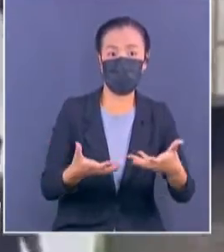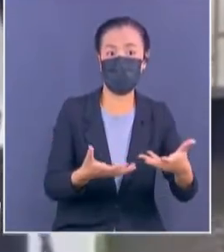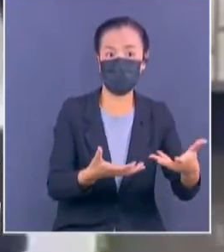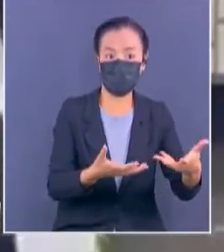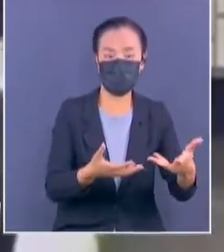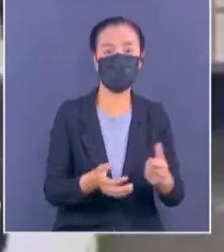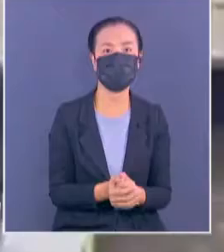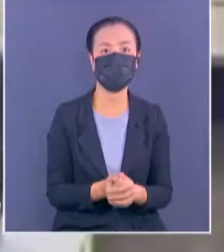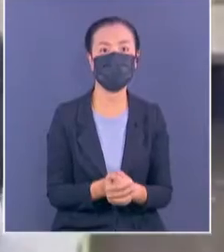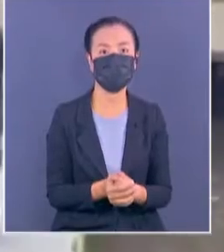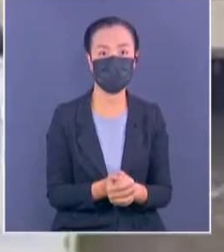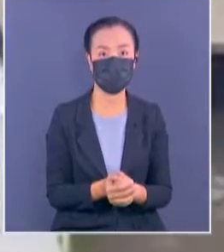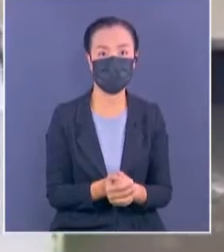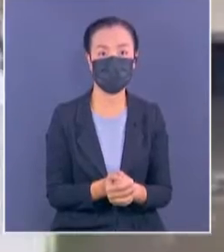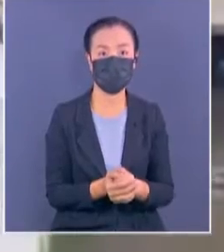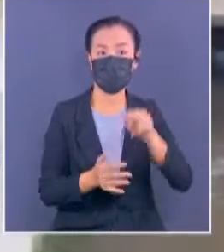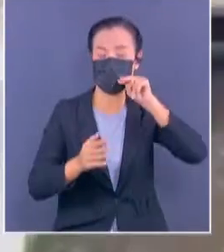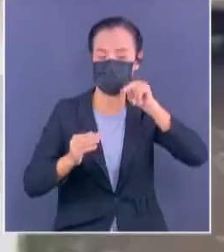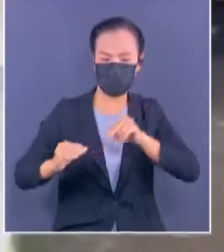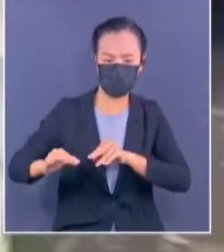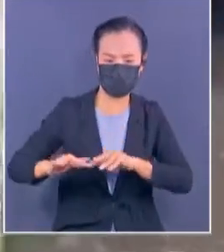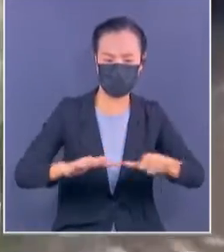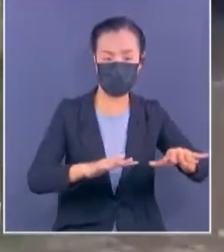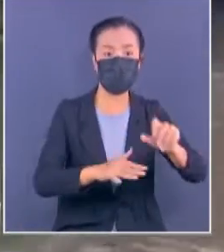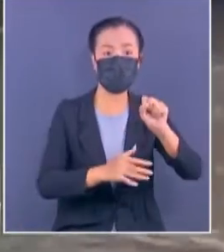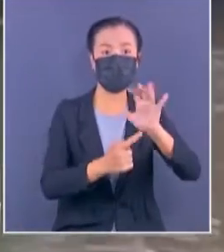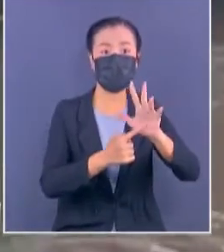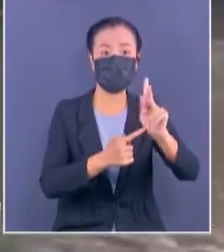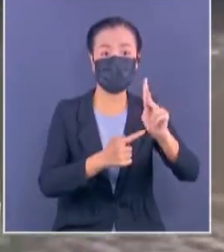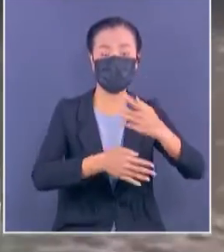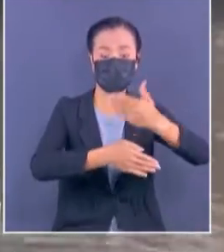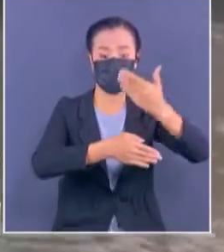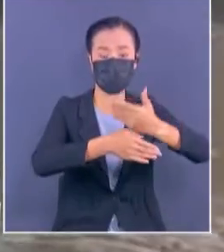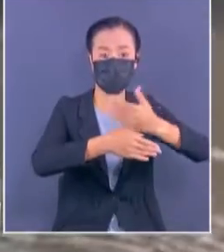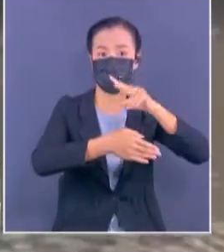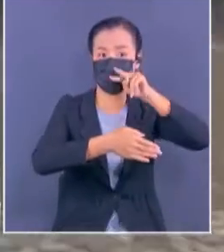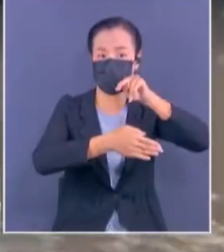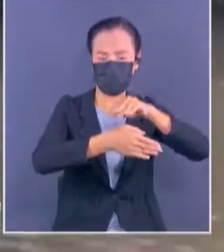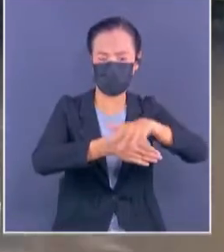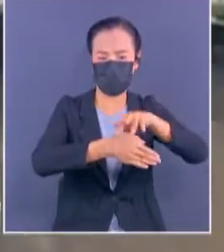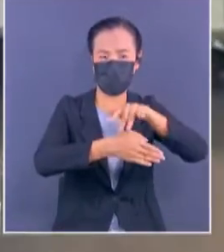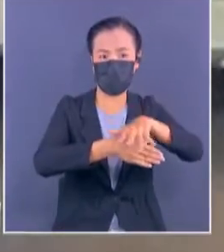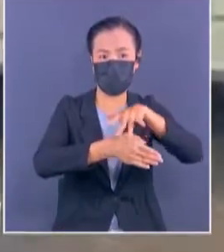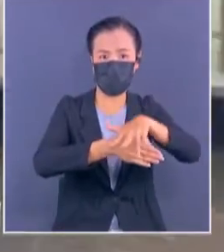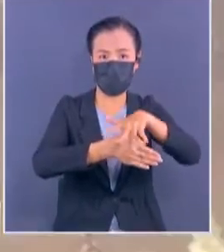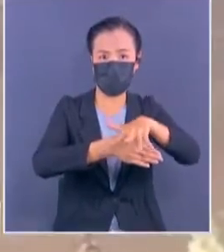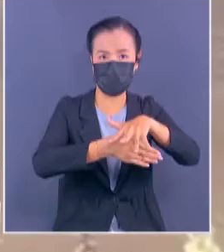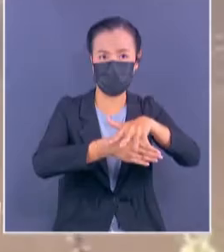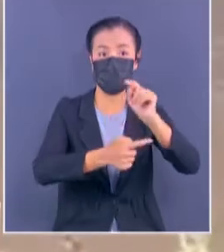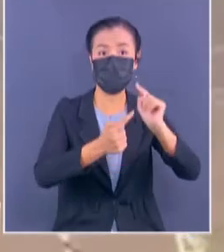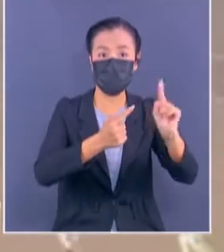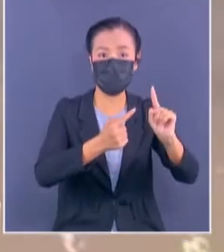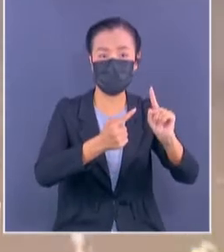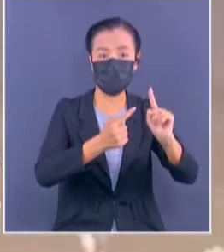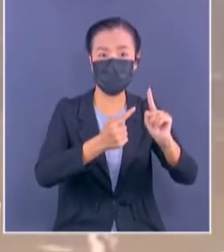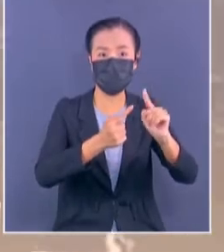น้ำตอนนี้แม่น้ำป่าสักเนี่ยน้ำแรงเพราะว่าเขื่อนป่าสักชลสิทธิ์เขาเพิ่มการระบายน้ำเอาไว้สำหรับมีพื้น